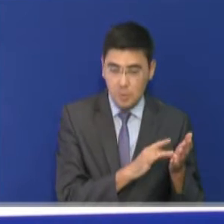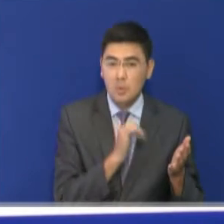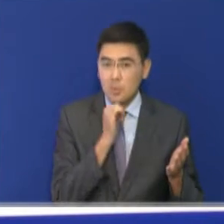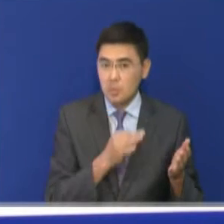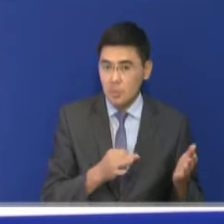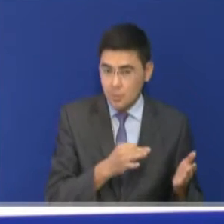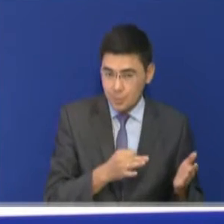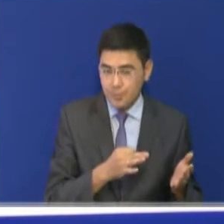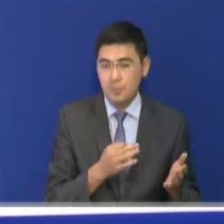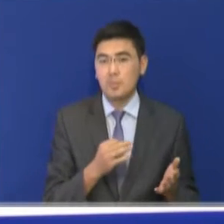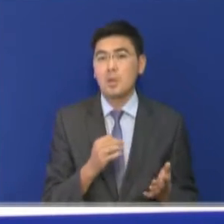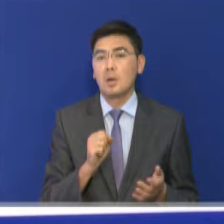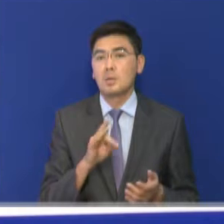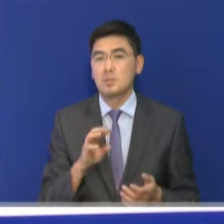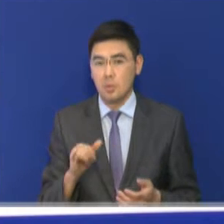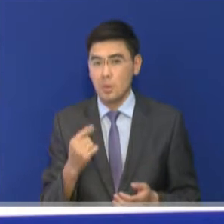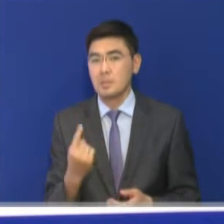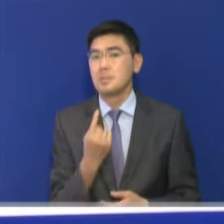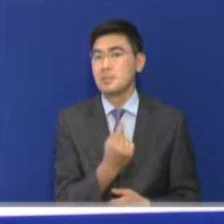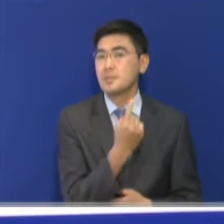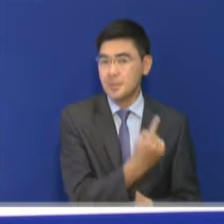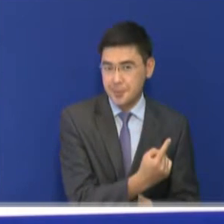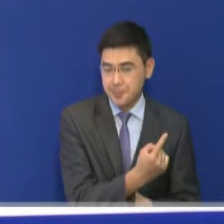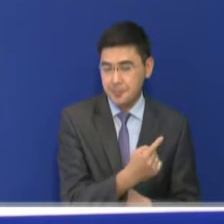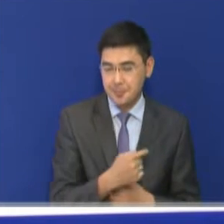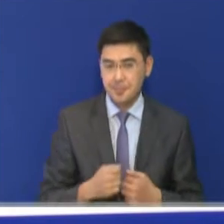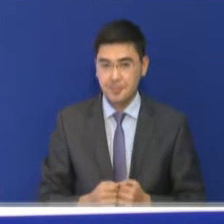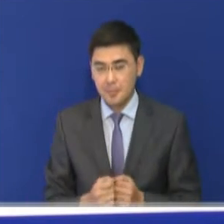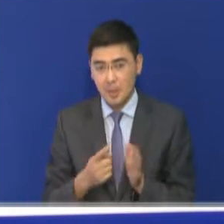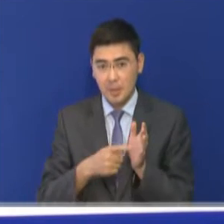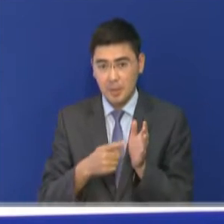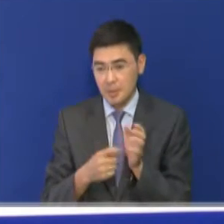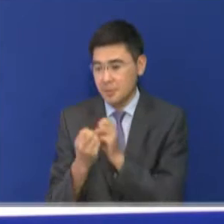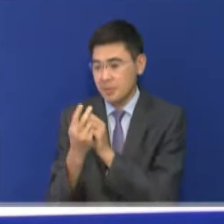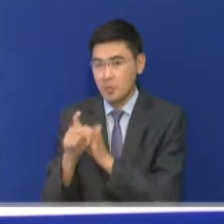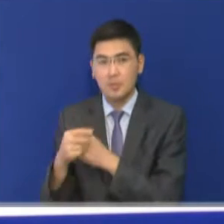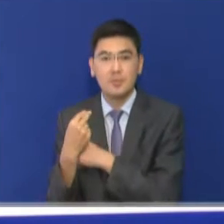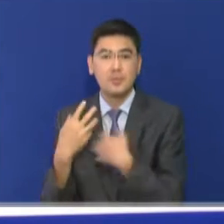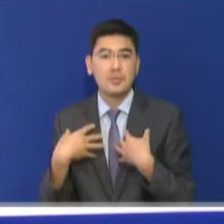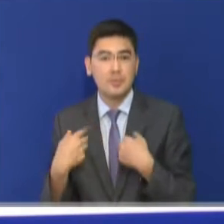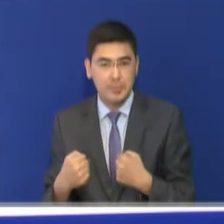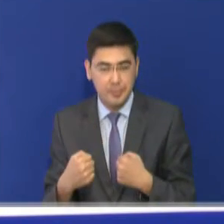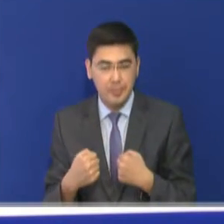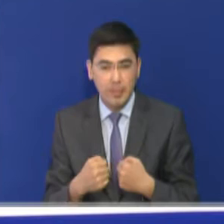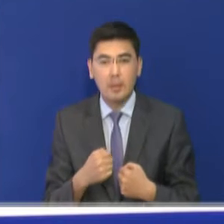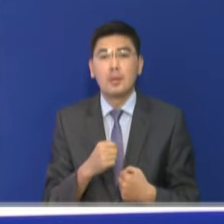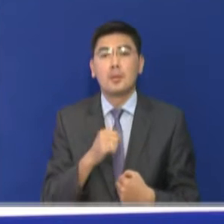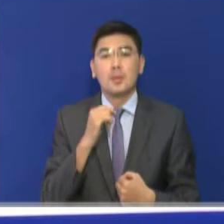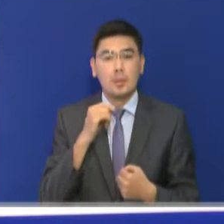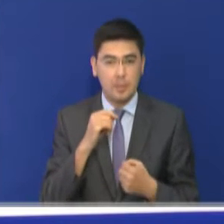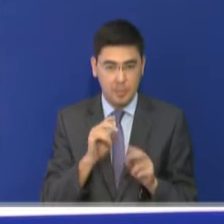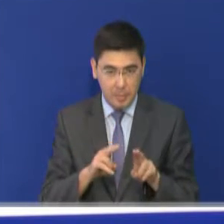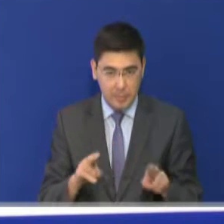и Атырауской области, 12 вылечившихся в Карагандинской области, 9 в Западно-Казахстанской, 15 в